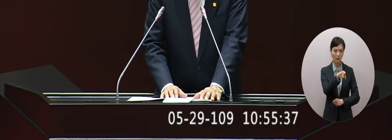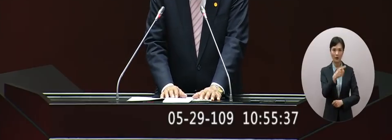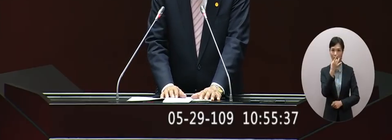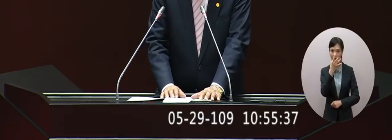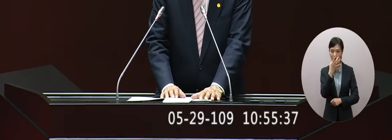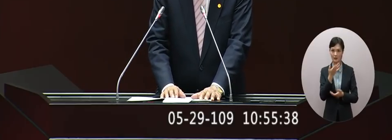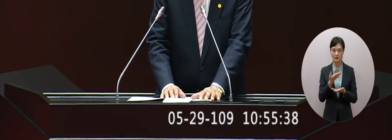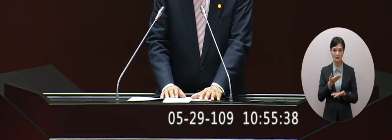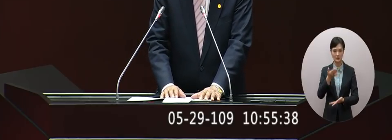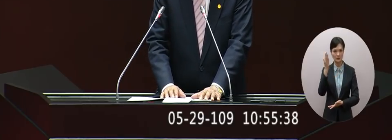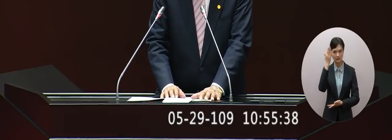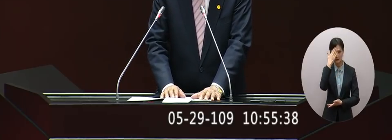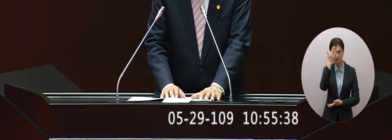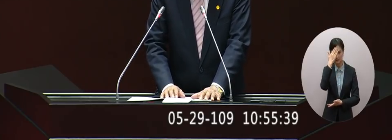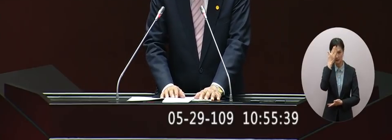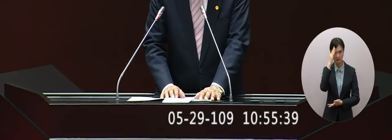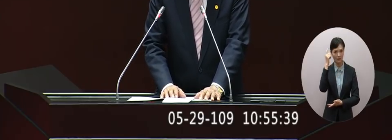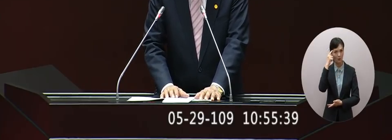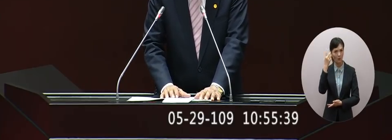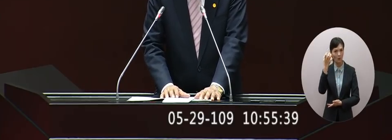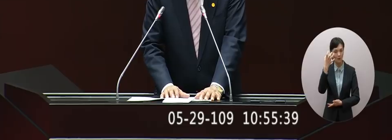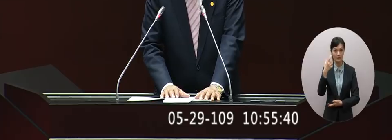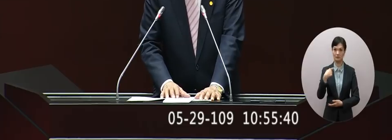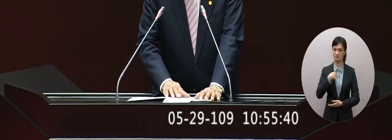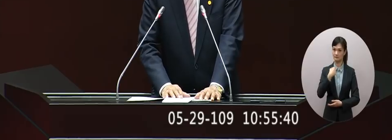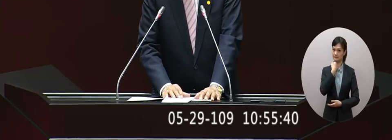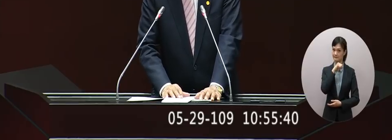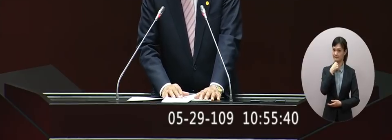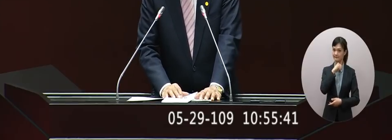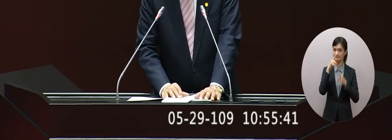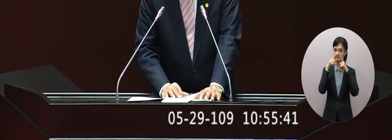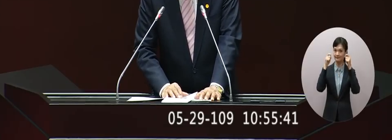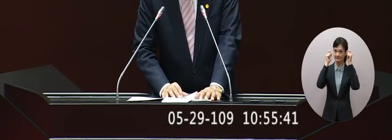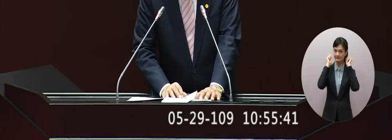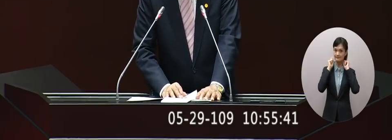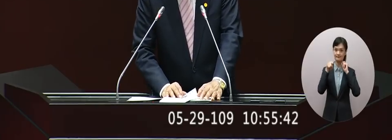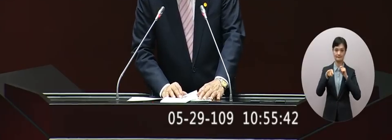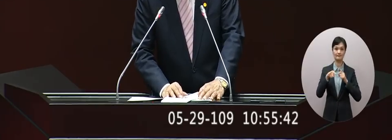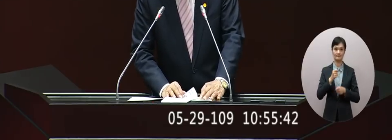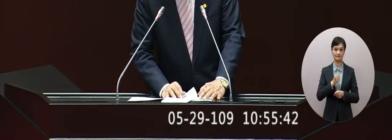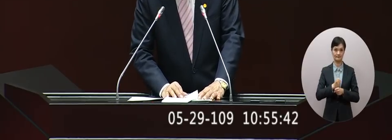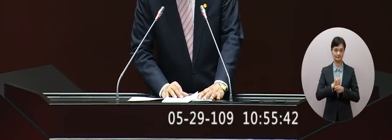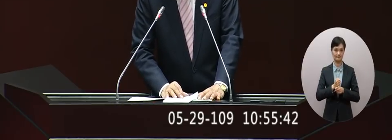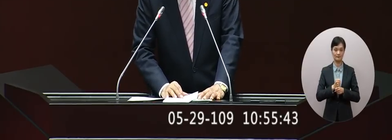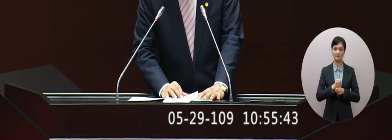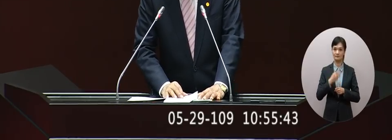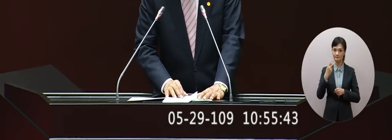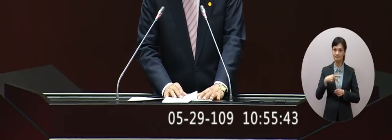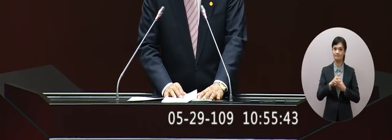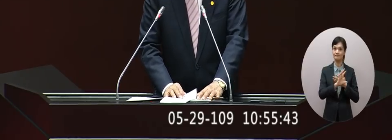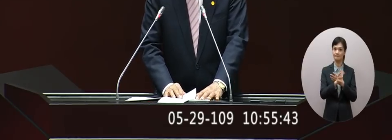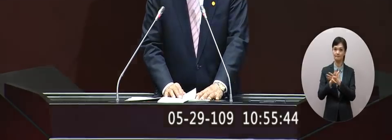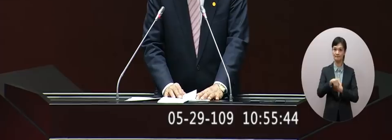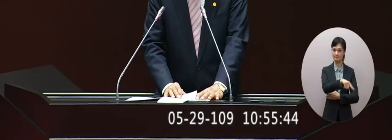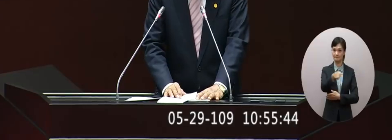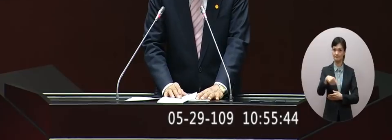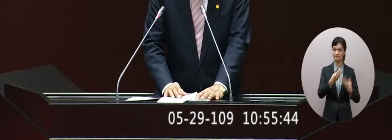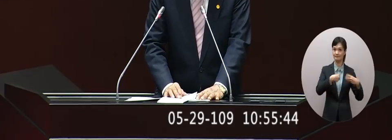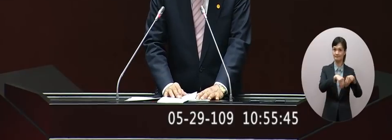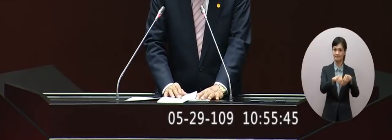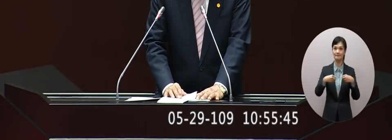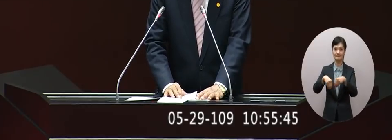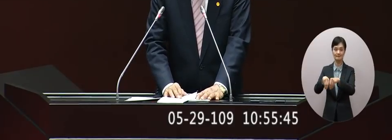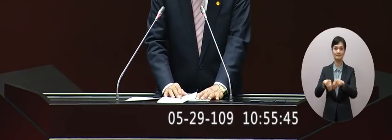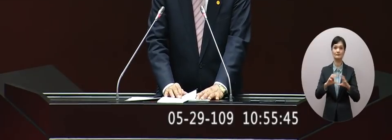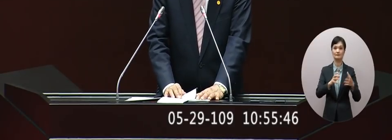台湾 MIT 的口罩已经免费送给世界各地各友